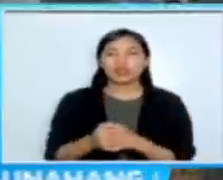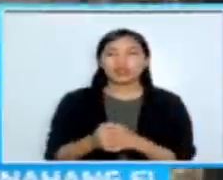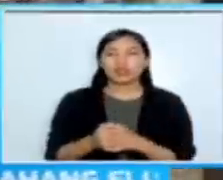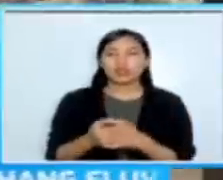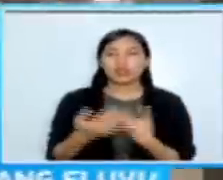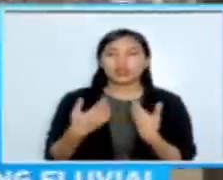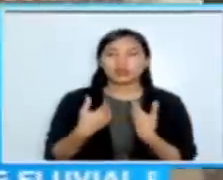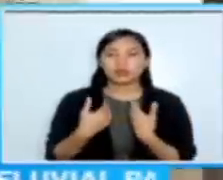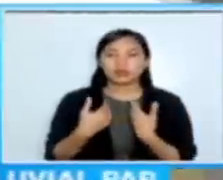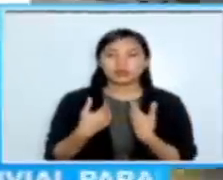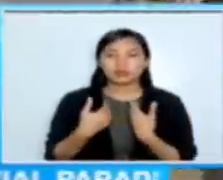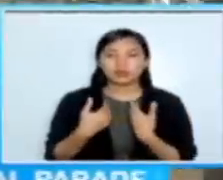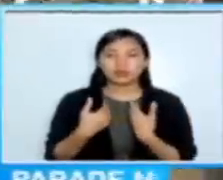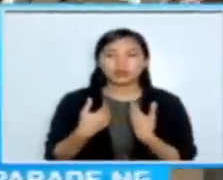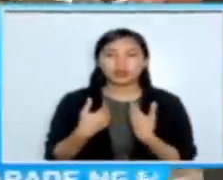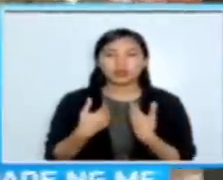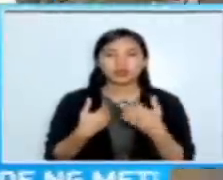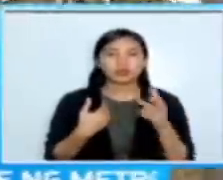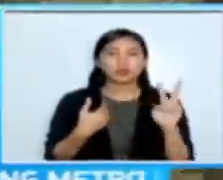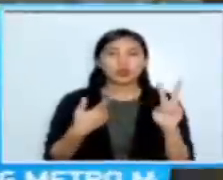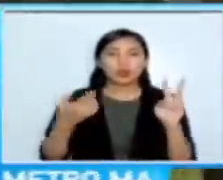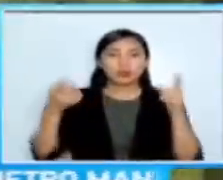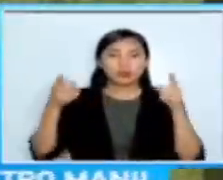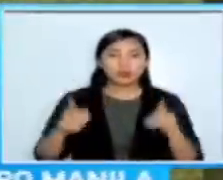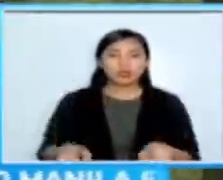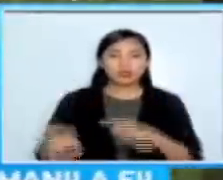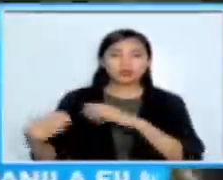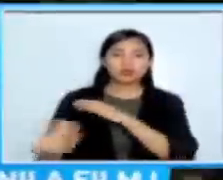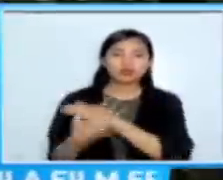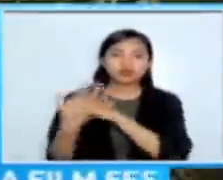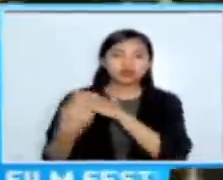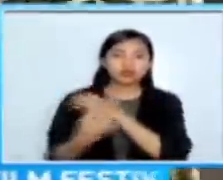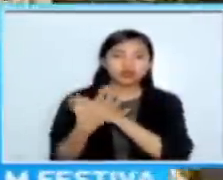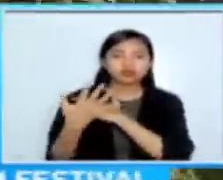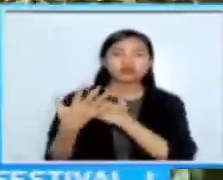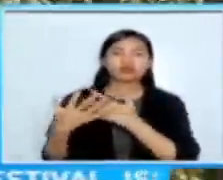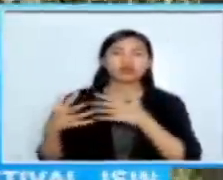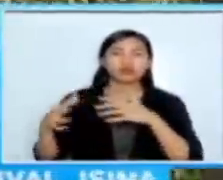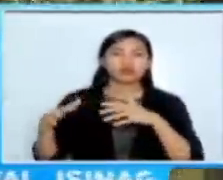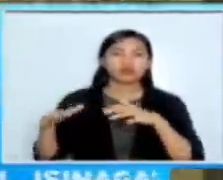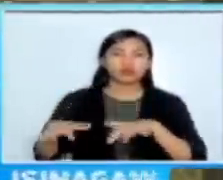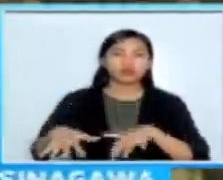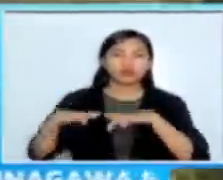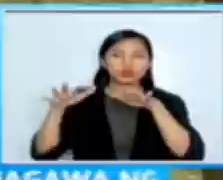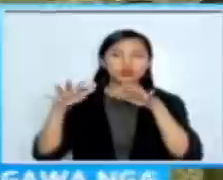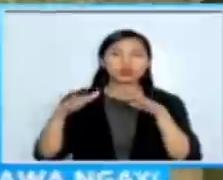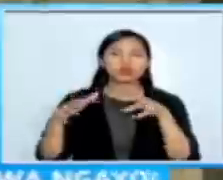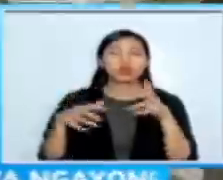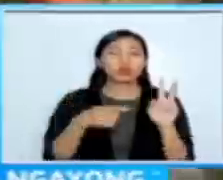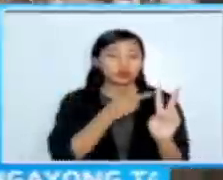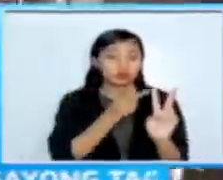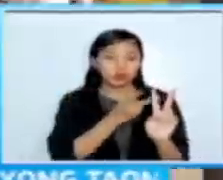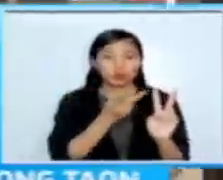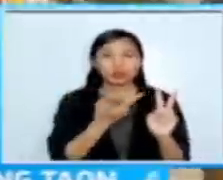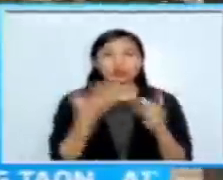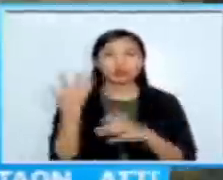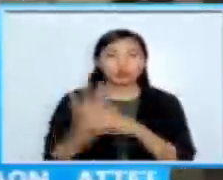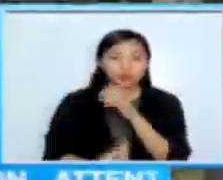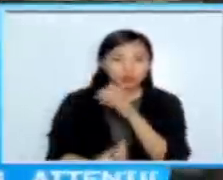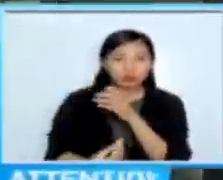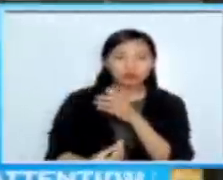surge sa isang barangay na nakatapat sa Siargao. Nawala sila pagkatalog ng